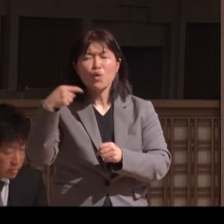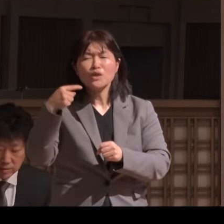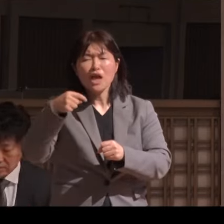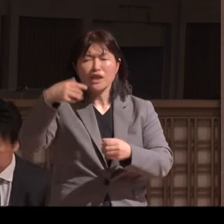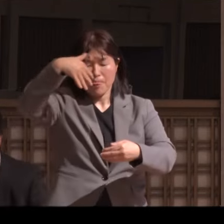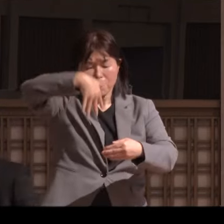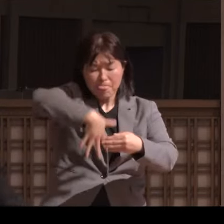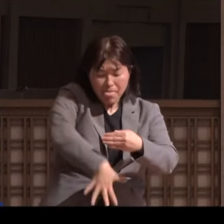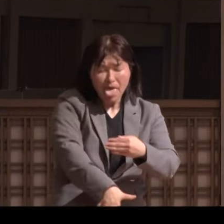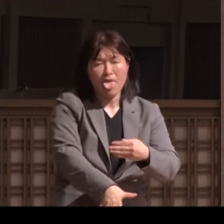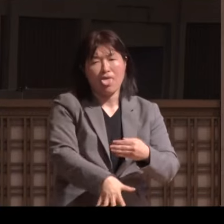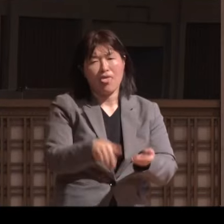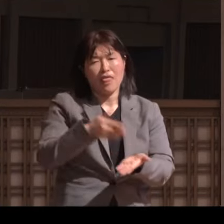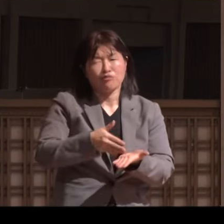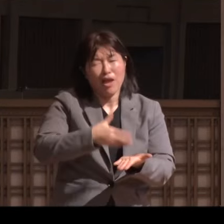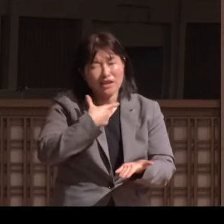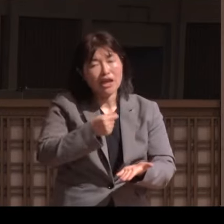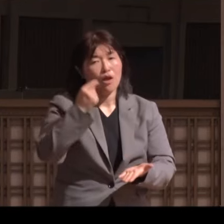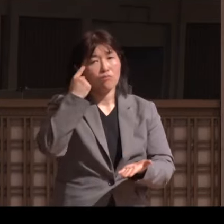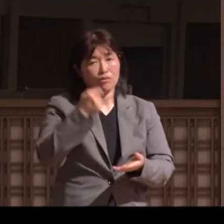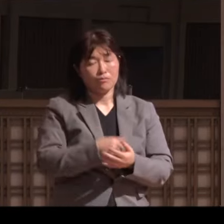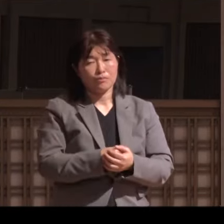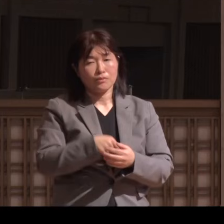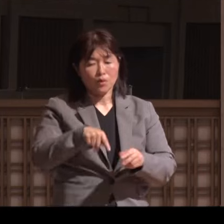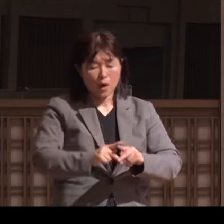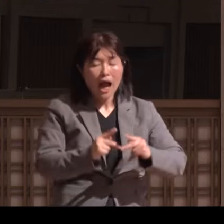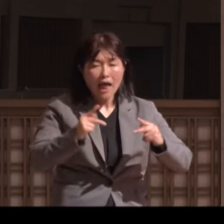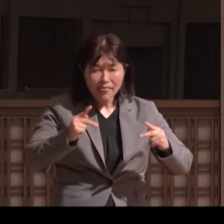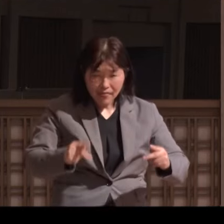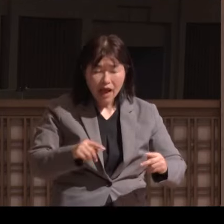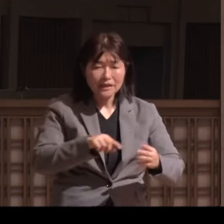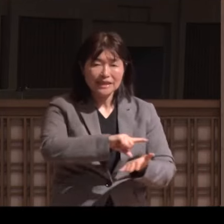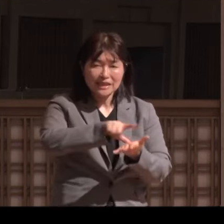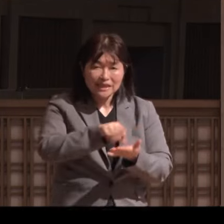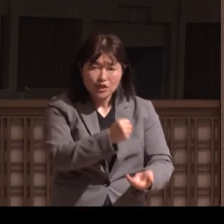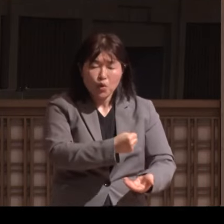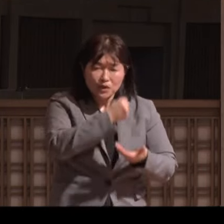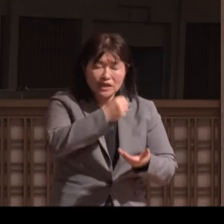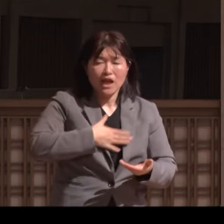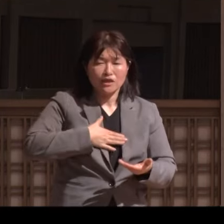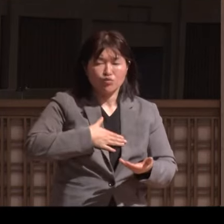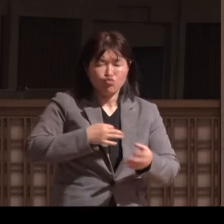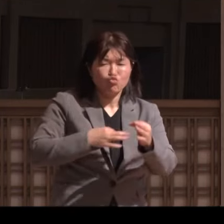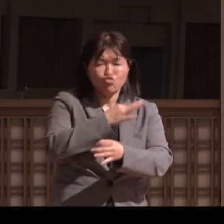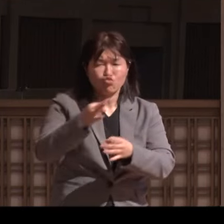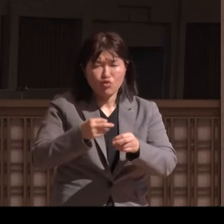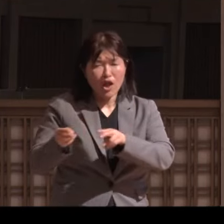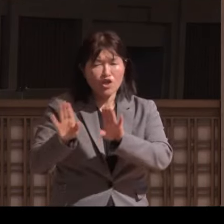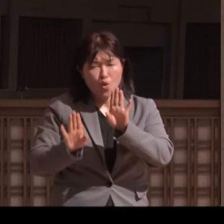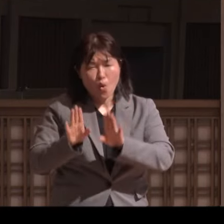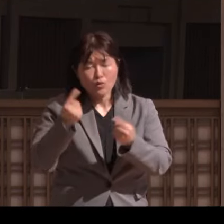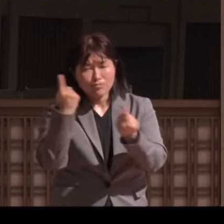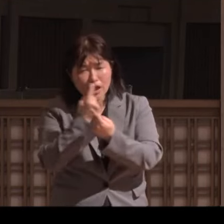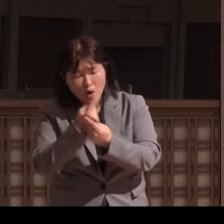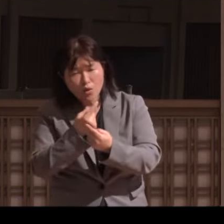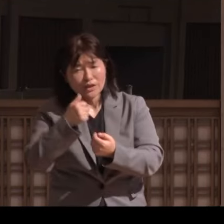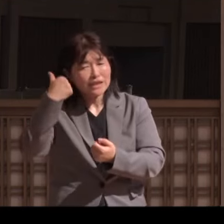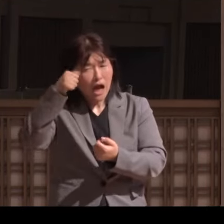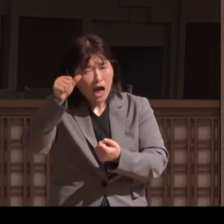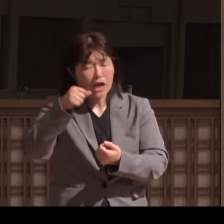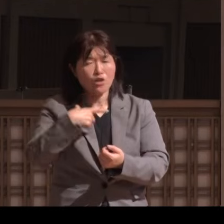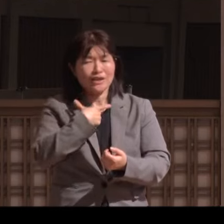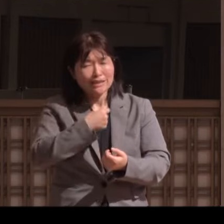根っこの方だよとこの下の方にですね課題とか資源をちゃんと知ることとか運営体制を見直すこととかアンケートちゃんとやって